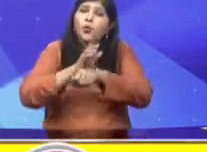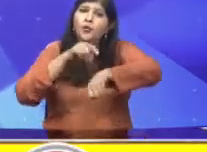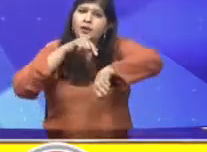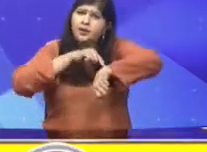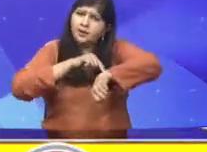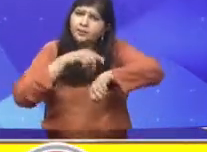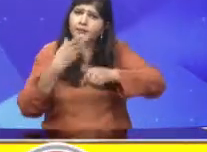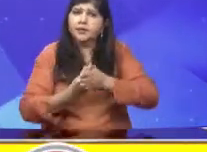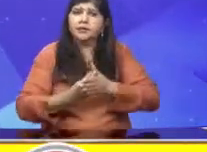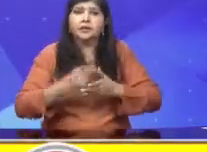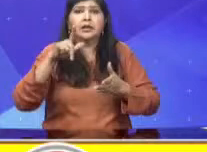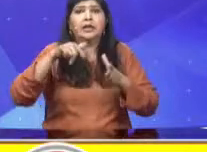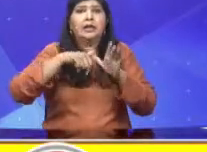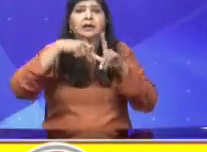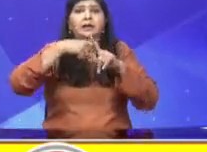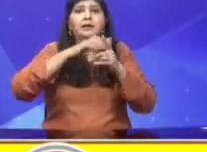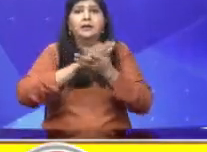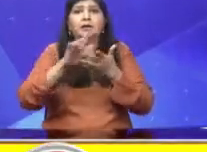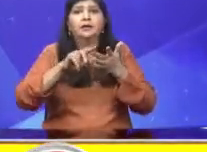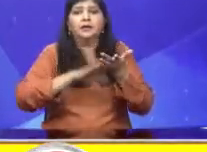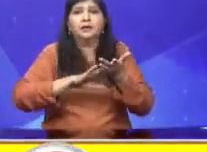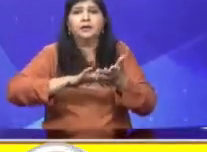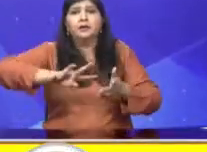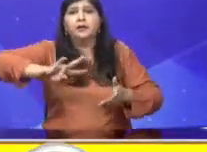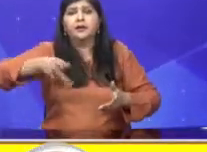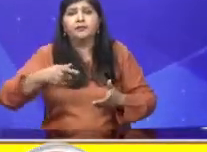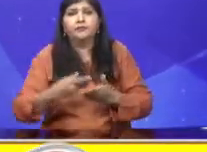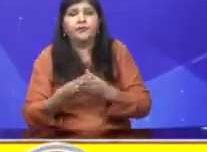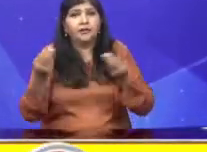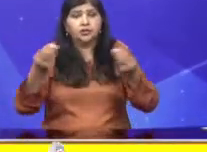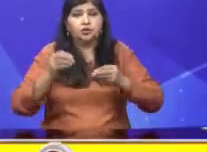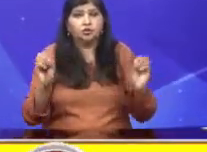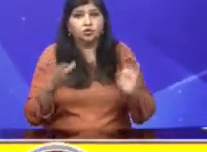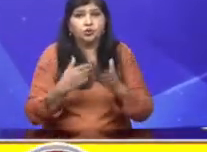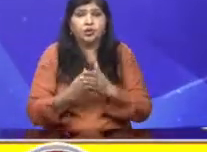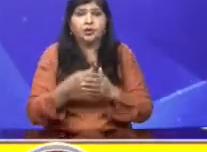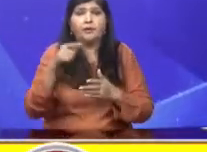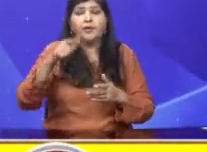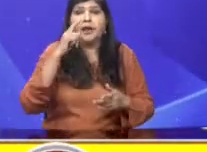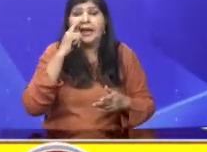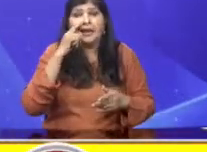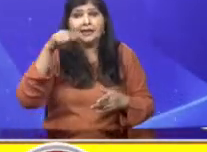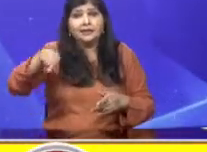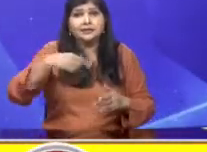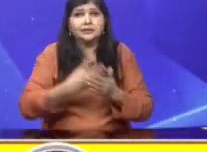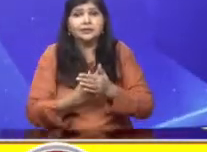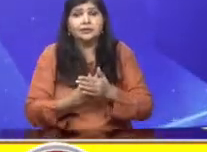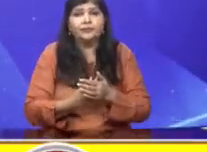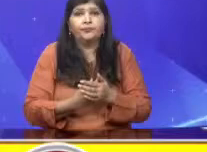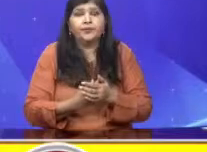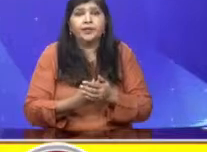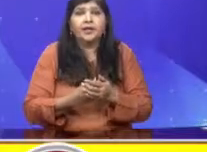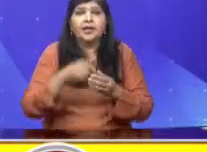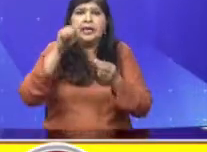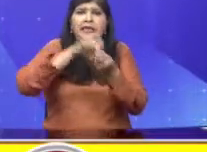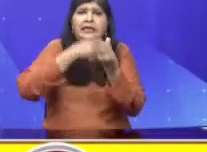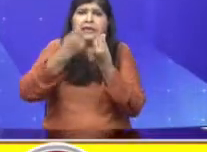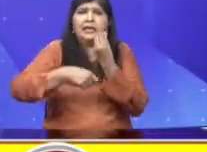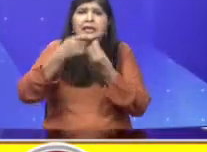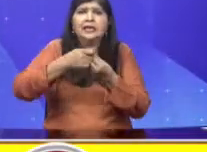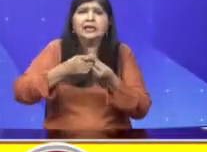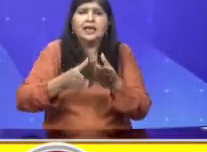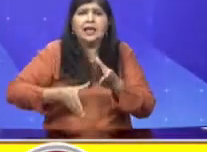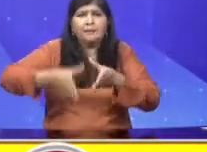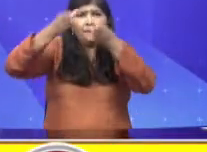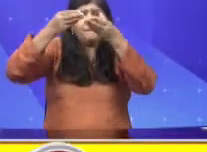दोरान ही लखिमपूर खिरी में एक अनोखी पहल हुई है। वहां महिलाओं को केले के बेकार तनों